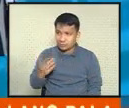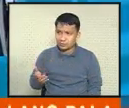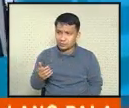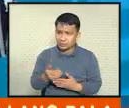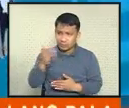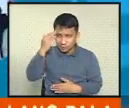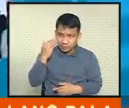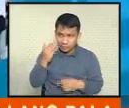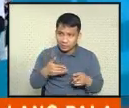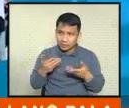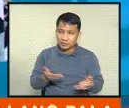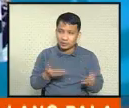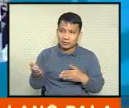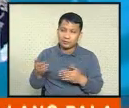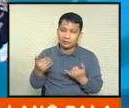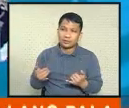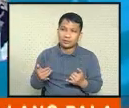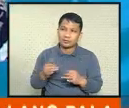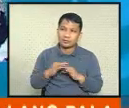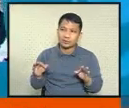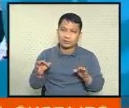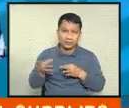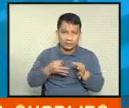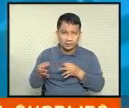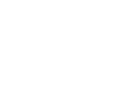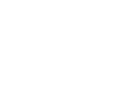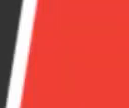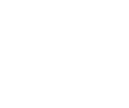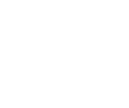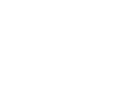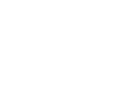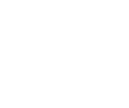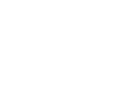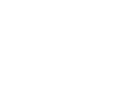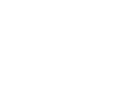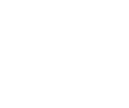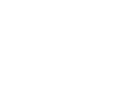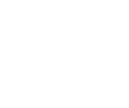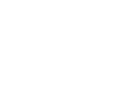Koreano sa Ermita Police Station para magpaliwanag.